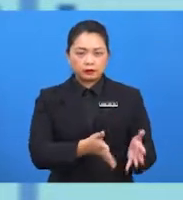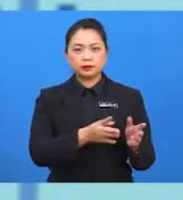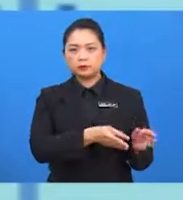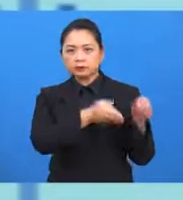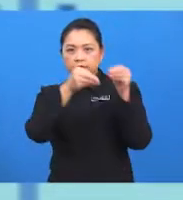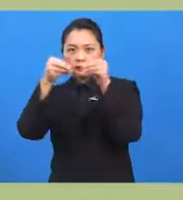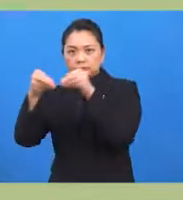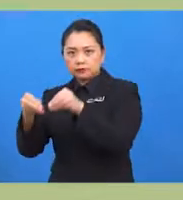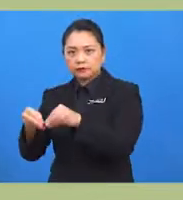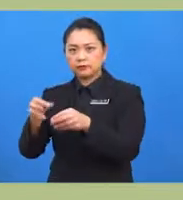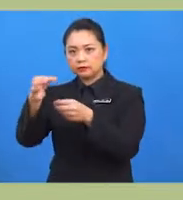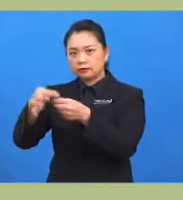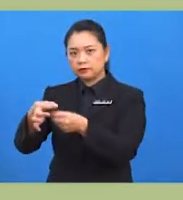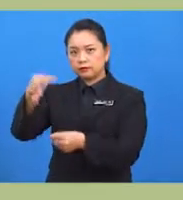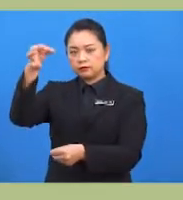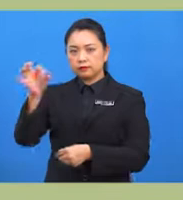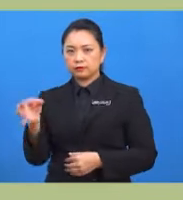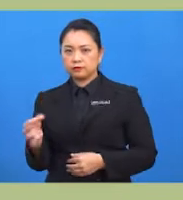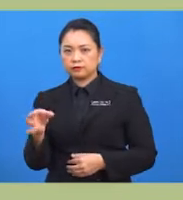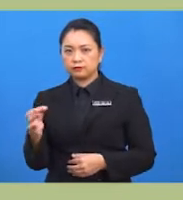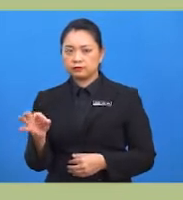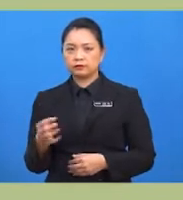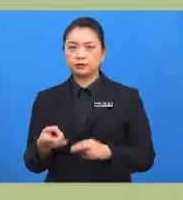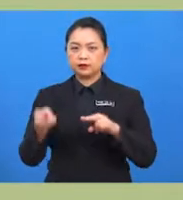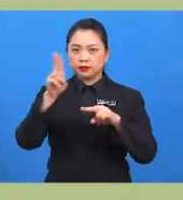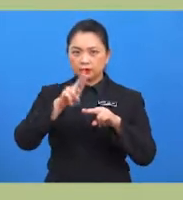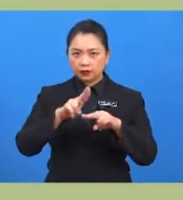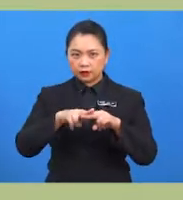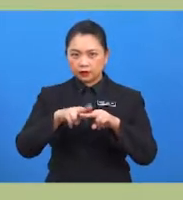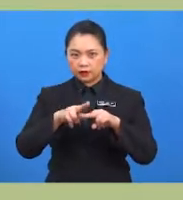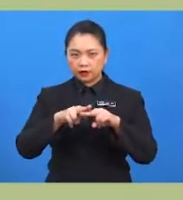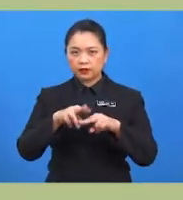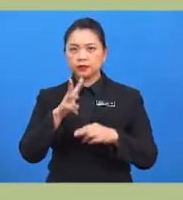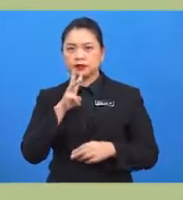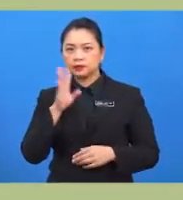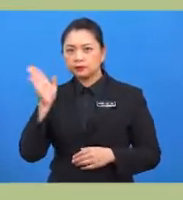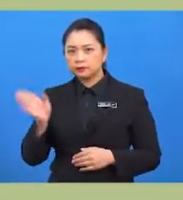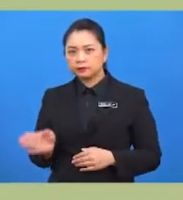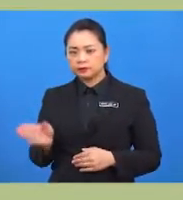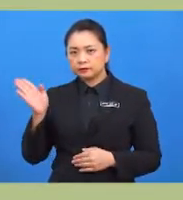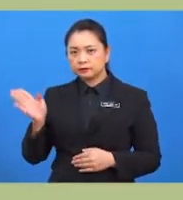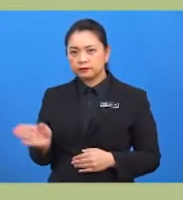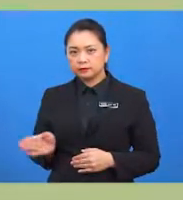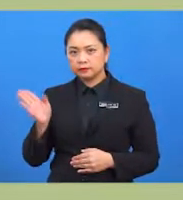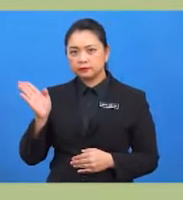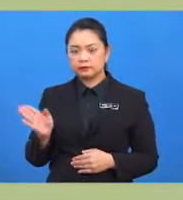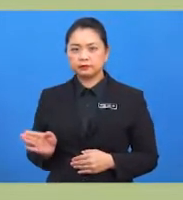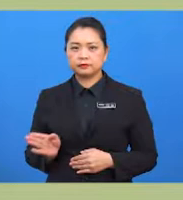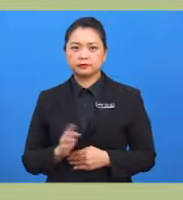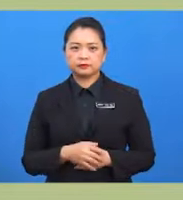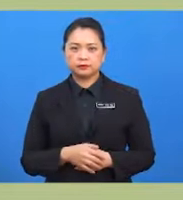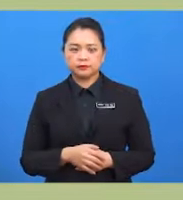bolometric Hai tambahkan icuy ke Hai apabila paras air menghampiri tanda